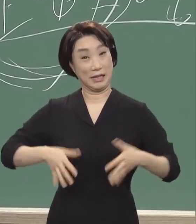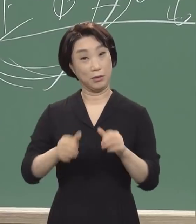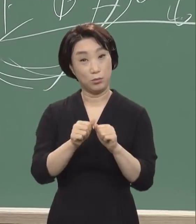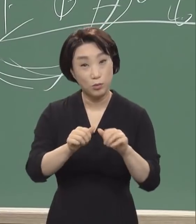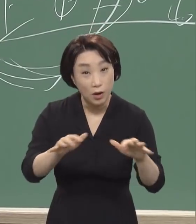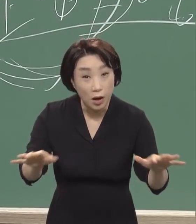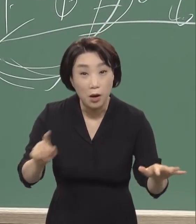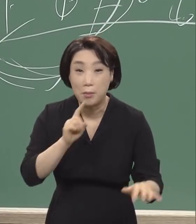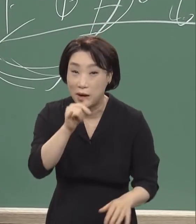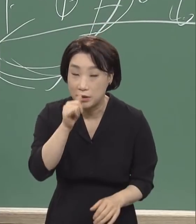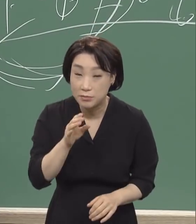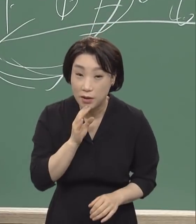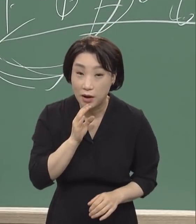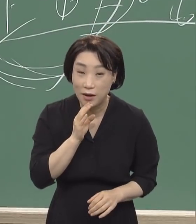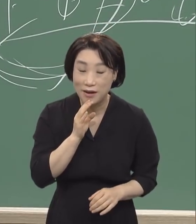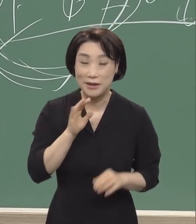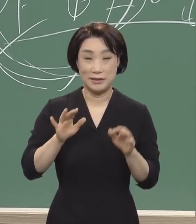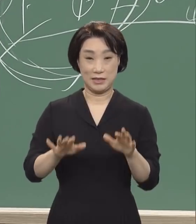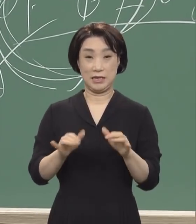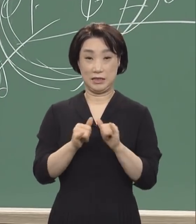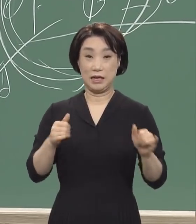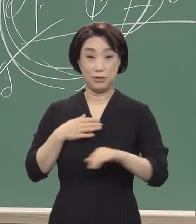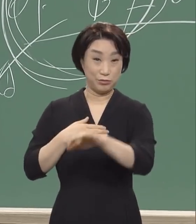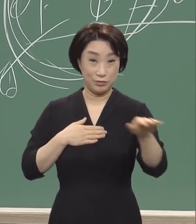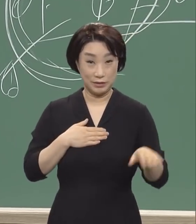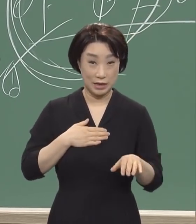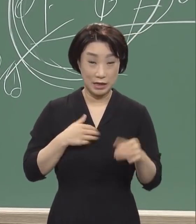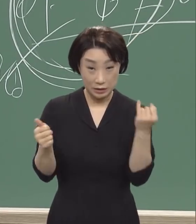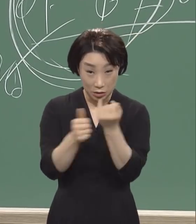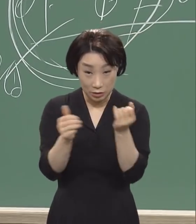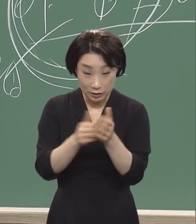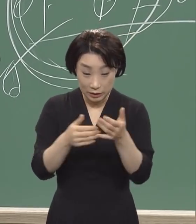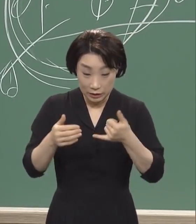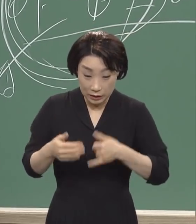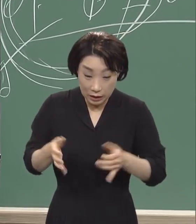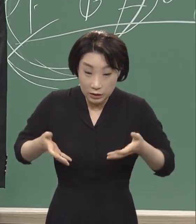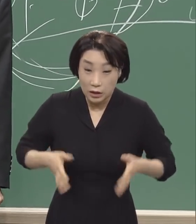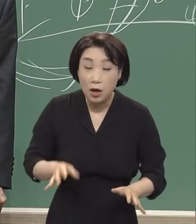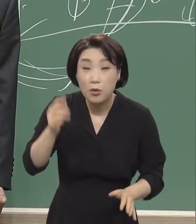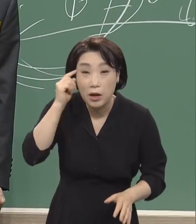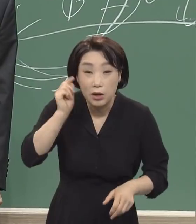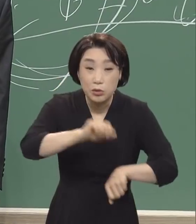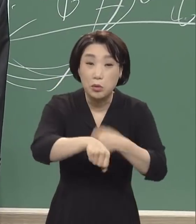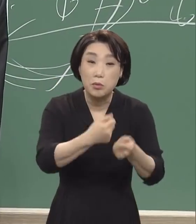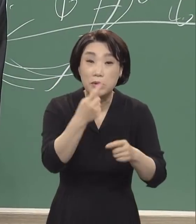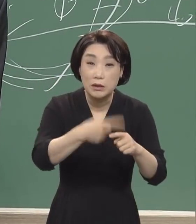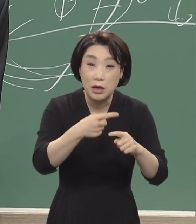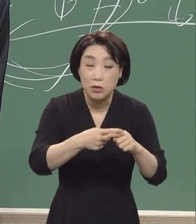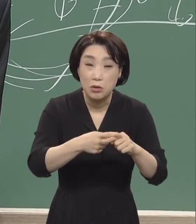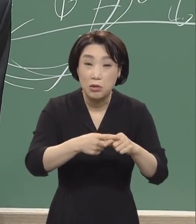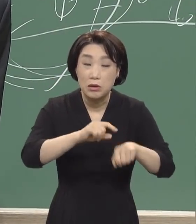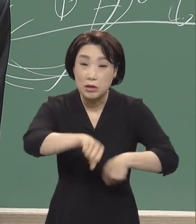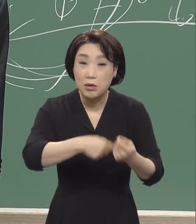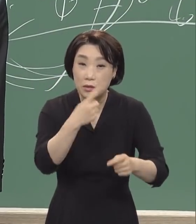번성하라. 우리가 자식을 낳는 것은 동물적 존재와 같이 짐승처럼 성적